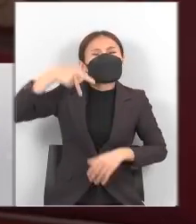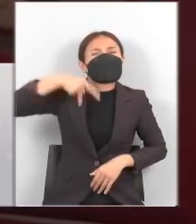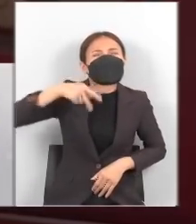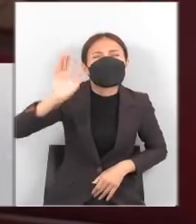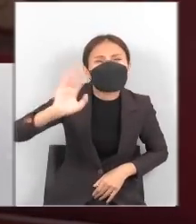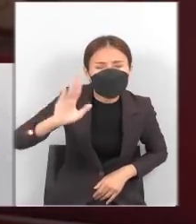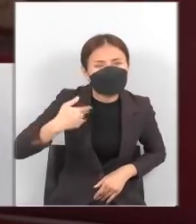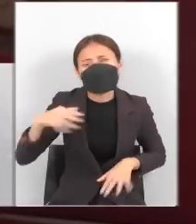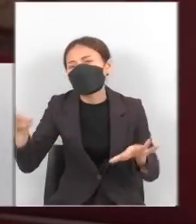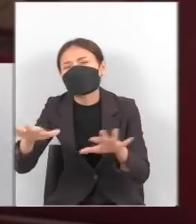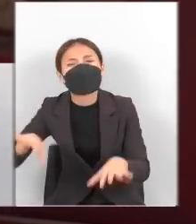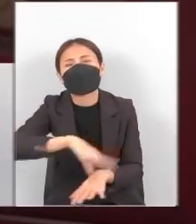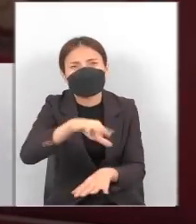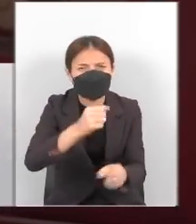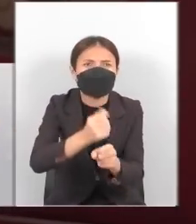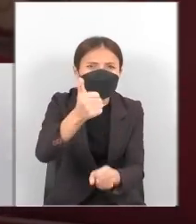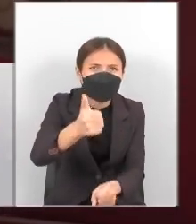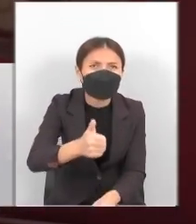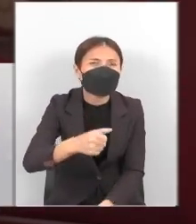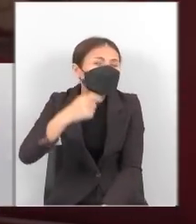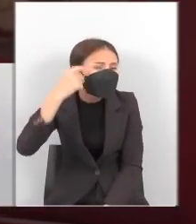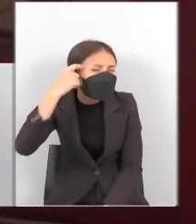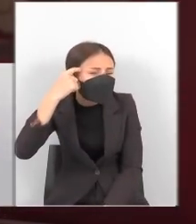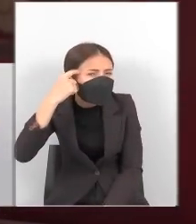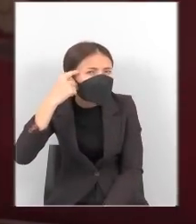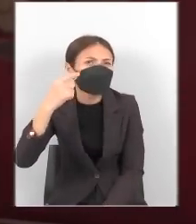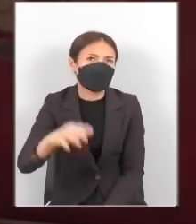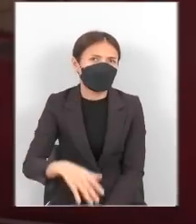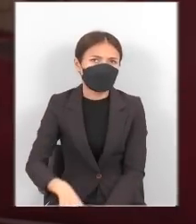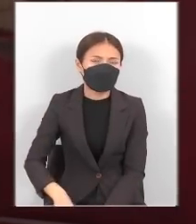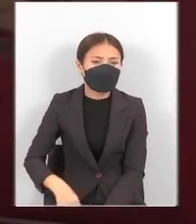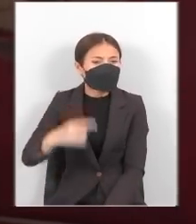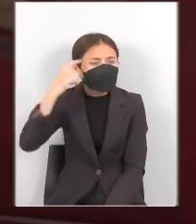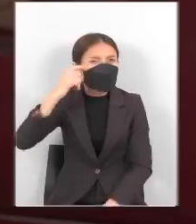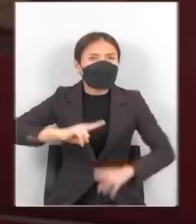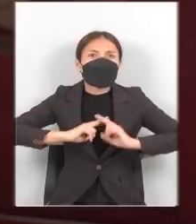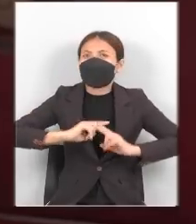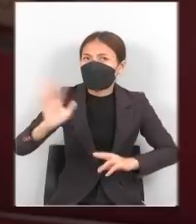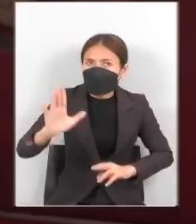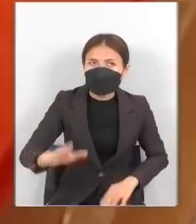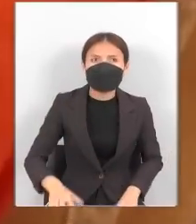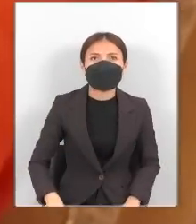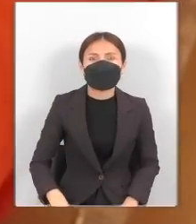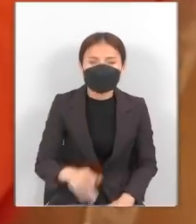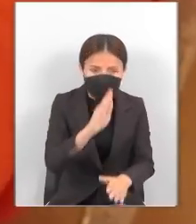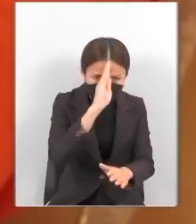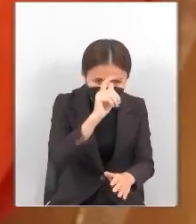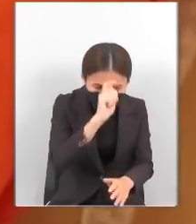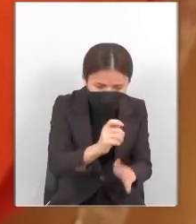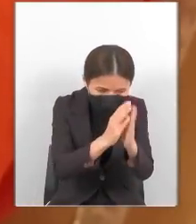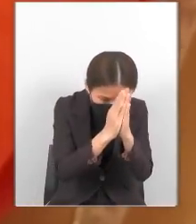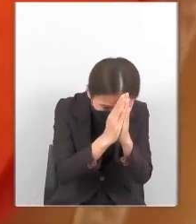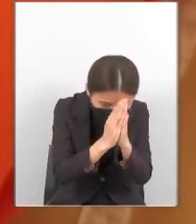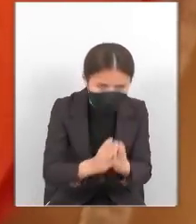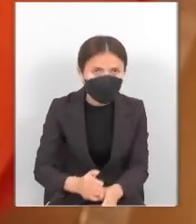ไปแล้วก็อย่าหัวแข็งไม่ฟังใครจนเกินไปศรัทธากับปัญญาต้องสม่ำเสมอกัน คือของแท้